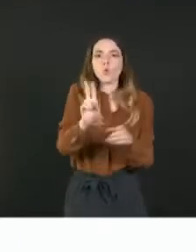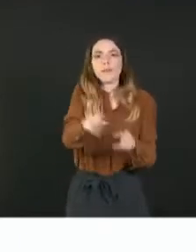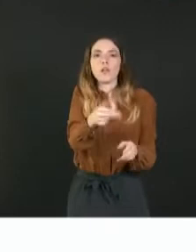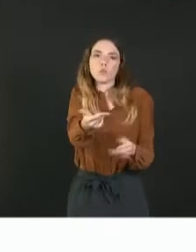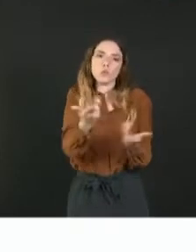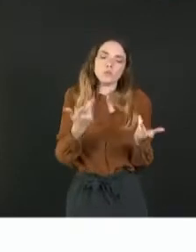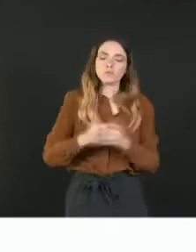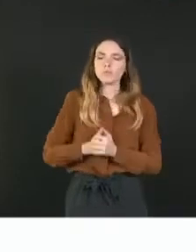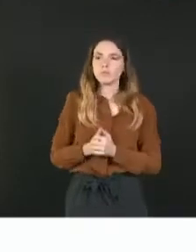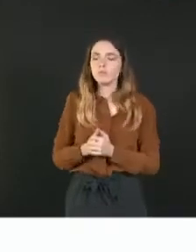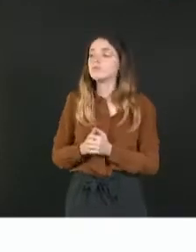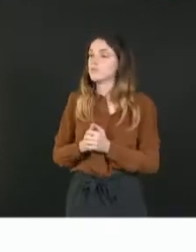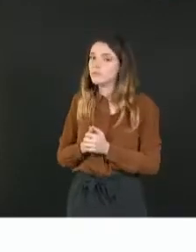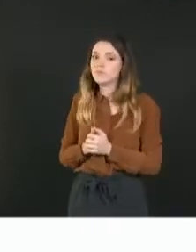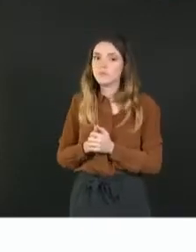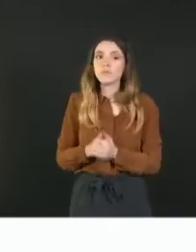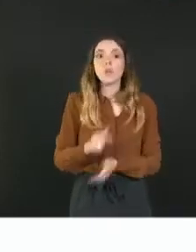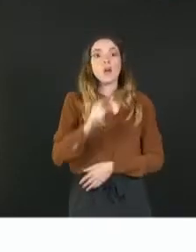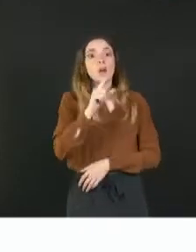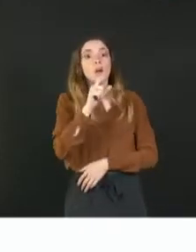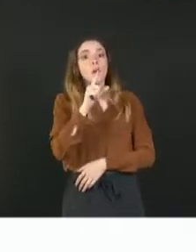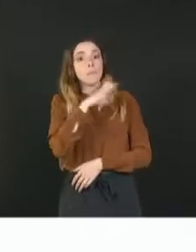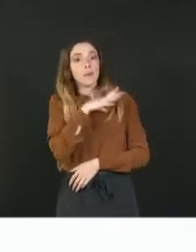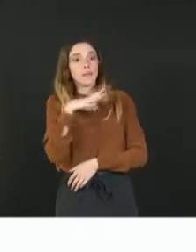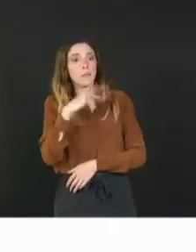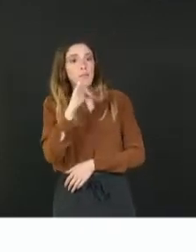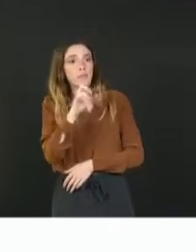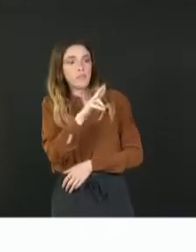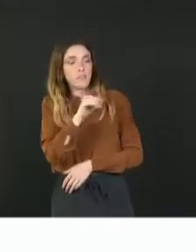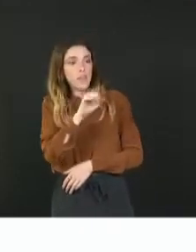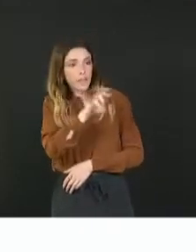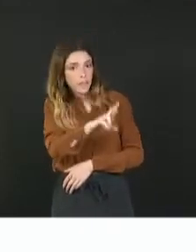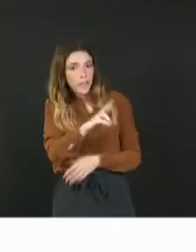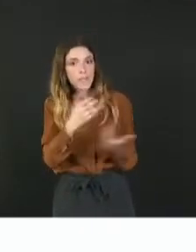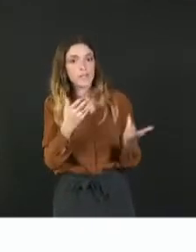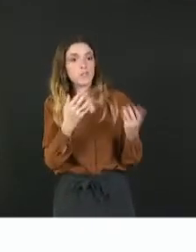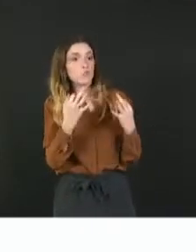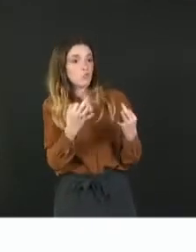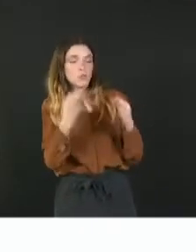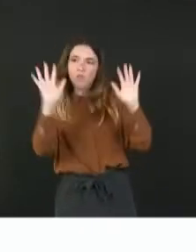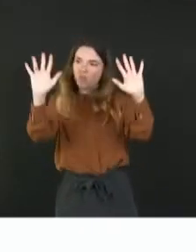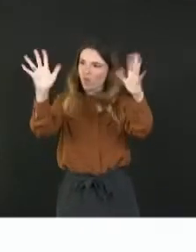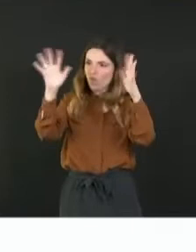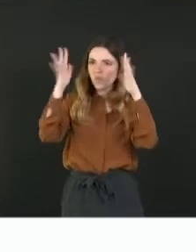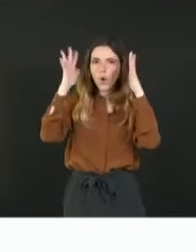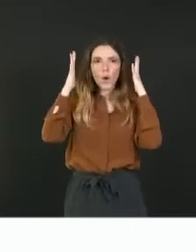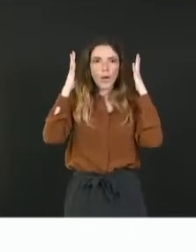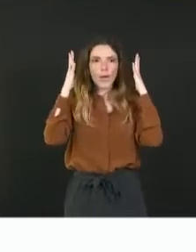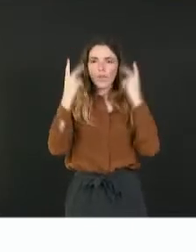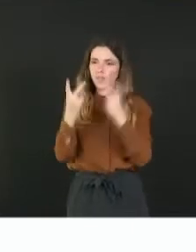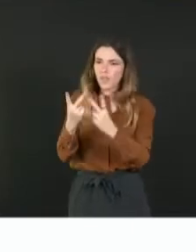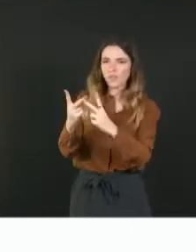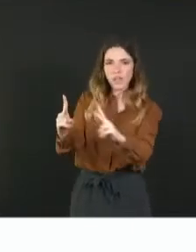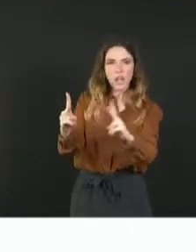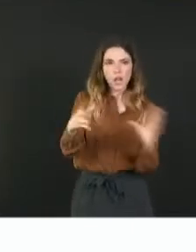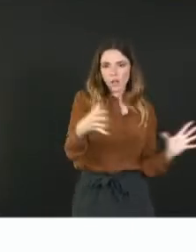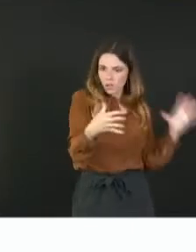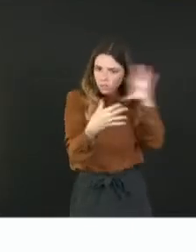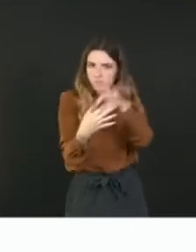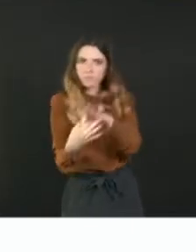Ferrier, comment justement on fait de la forêt une véritable partie prenante de la ville et de son